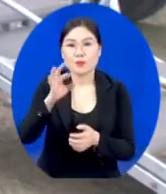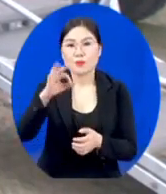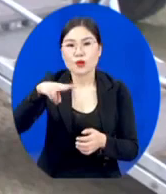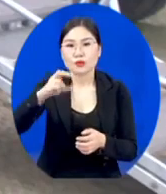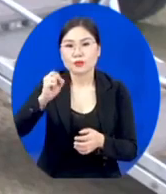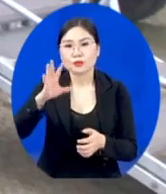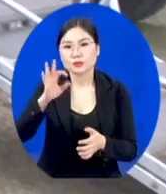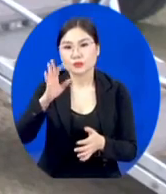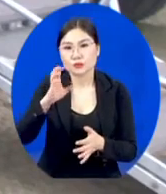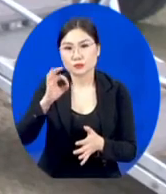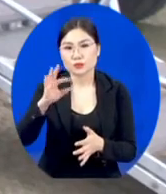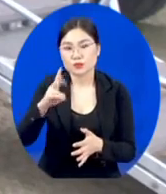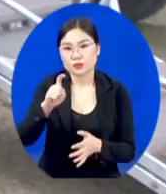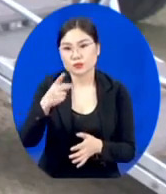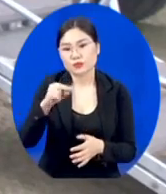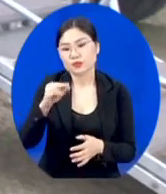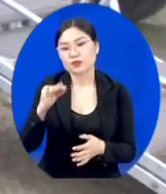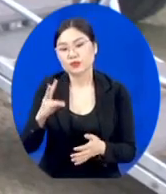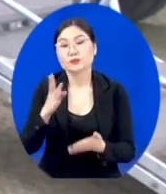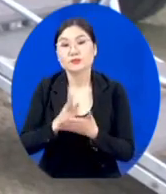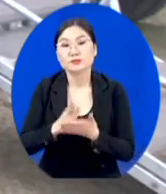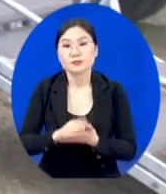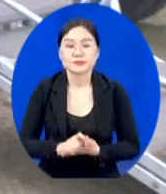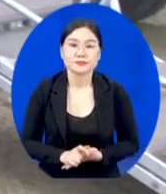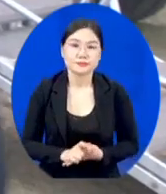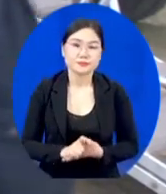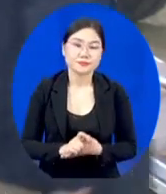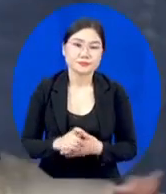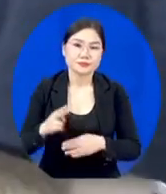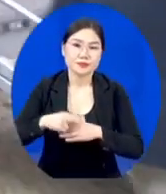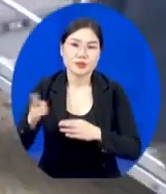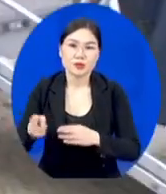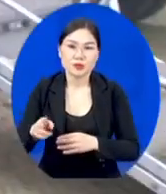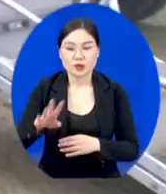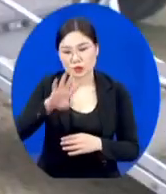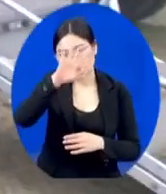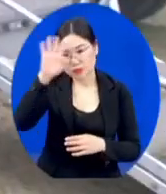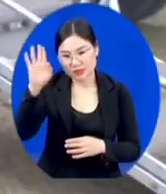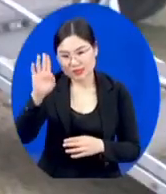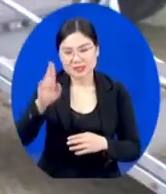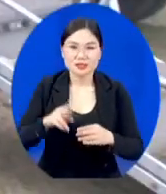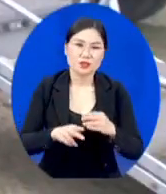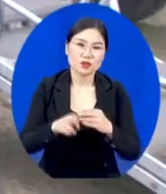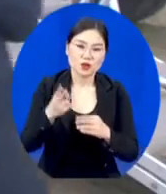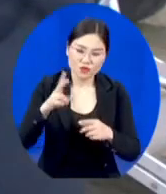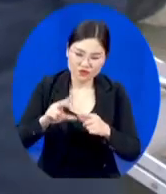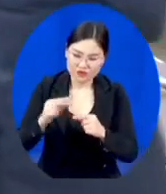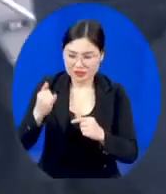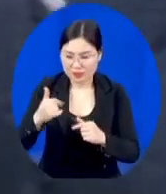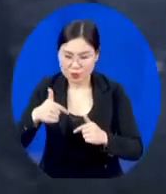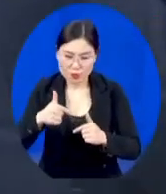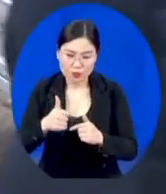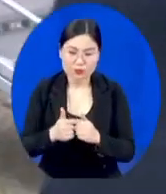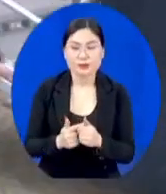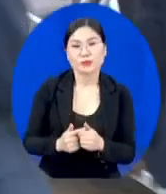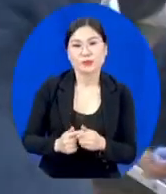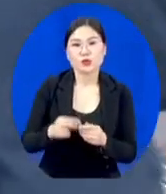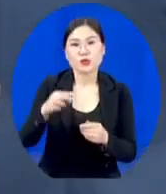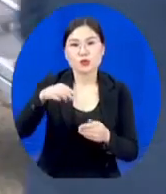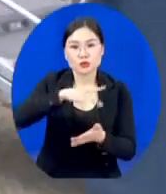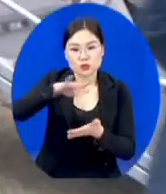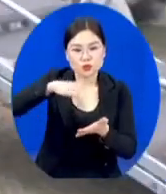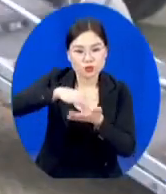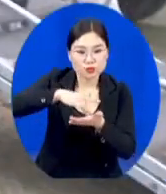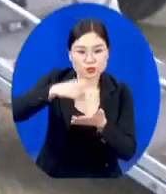энэ нөхцөл байдлыг бас бэлдэх боломжтой болчих жоо. За цаашлуул мэдээж нөгөө дулааны юм доголдол нь хийх байдаг. За төвлөрсөн дулаан станцтай болно гэдэг